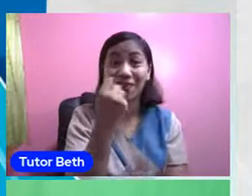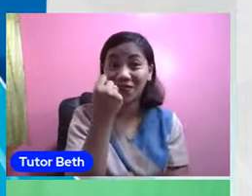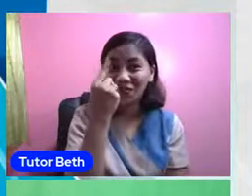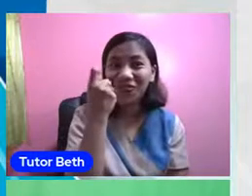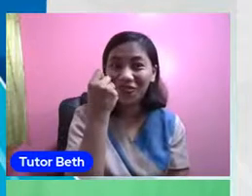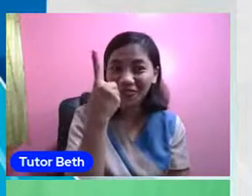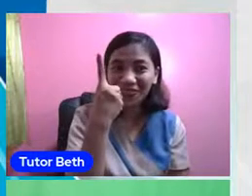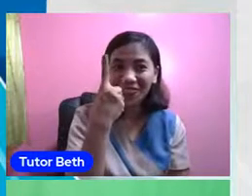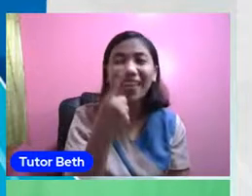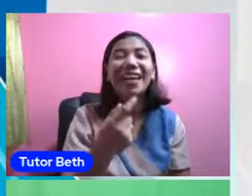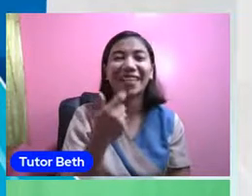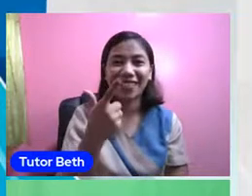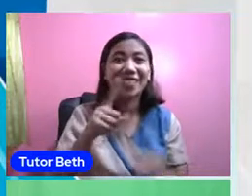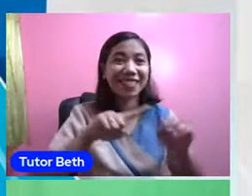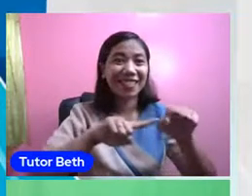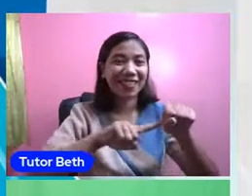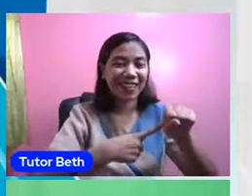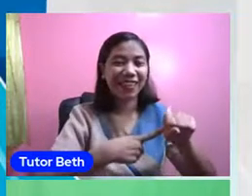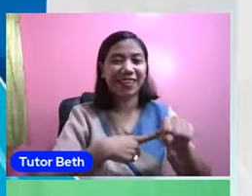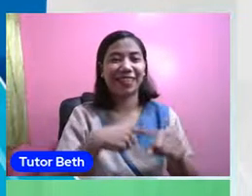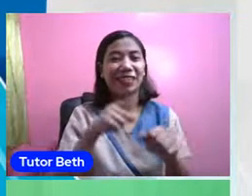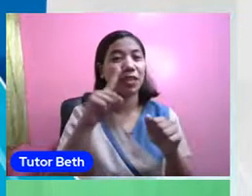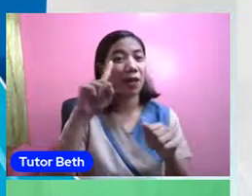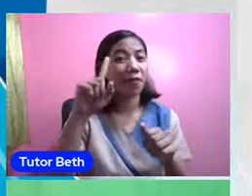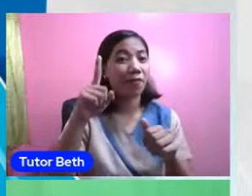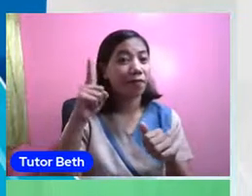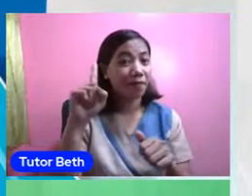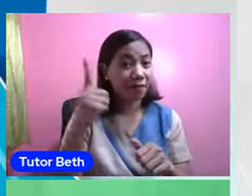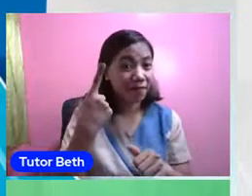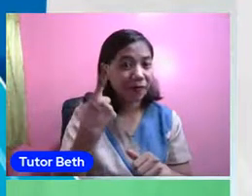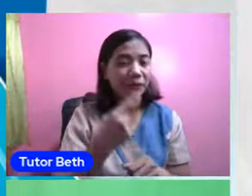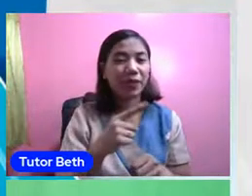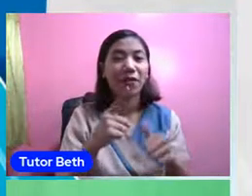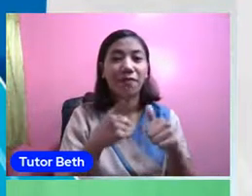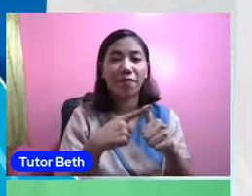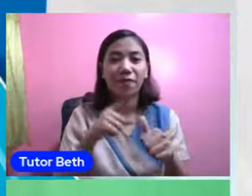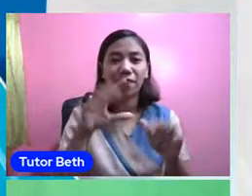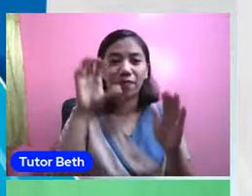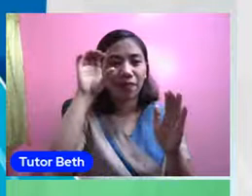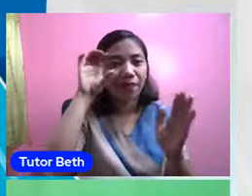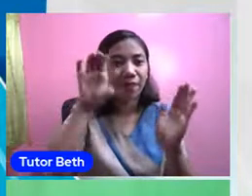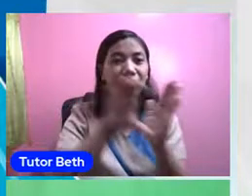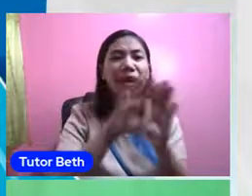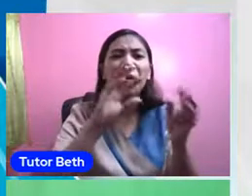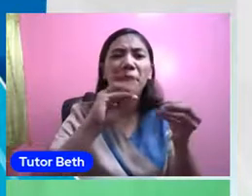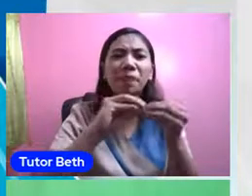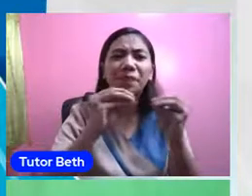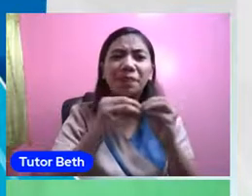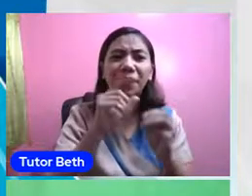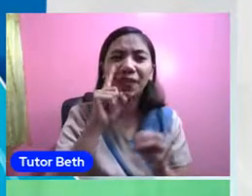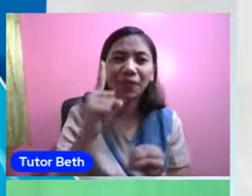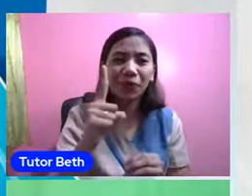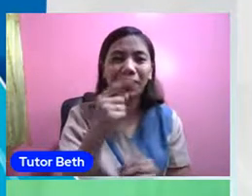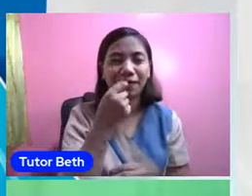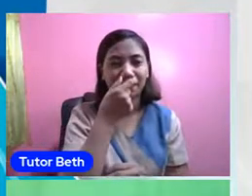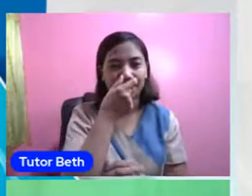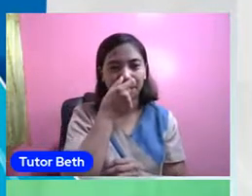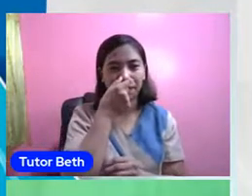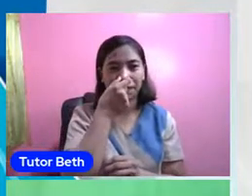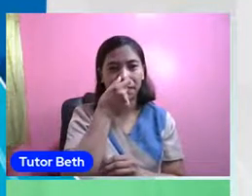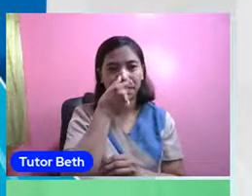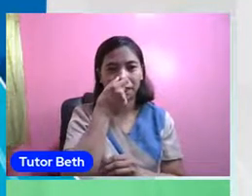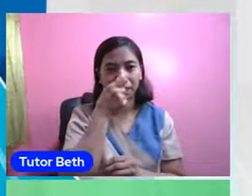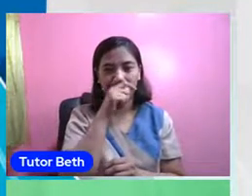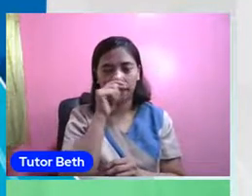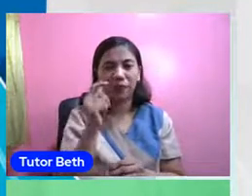Okay. Simula natin sa unang larawan. Okay. Sa number one, ano kayang anyong lupa ba yan